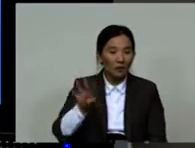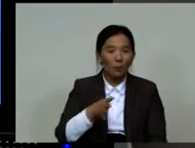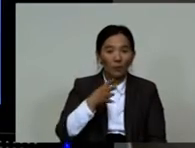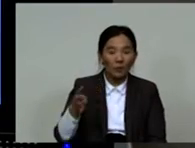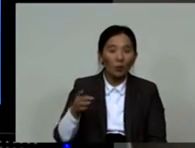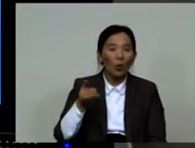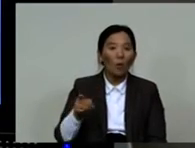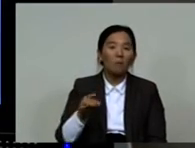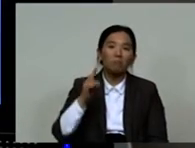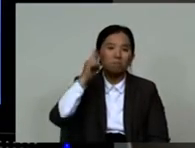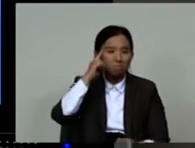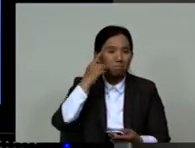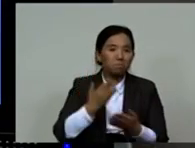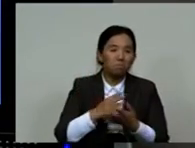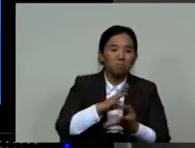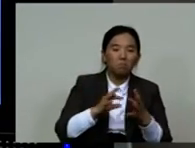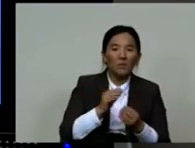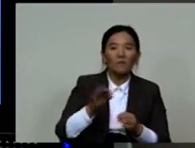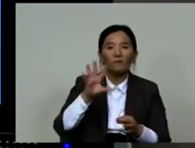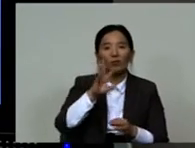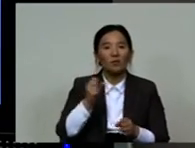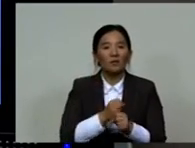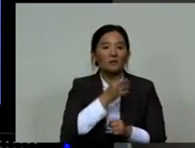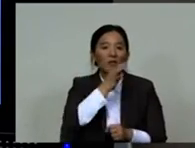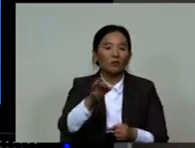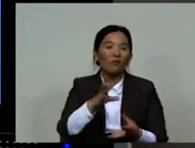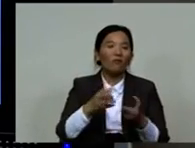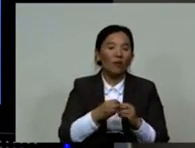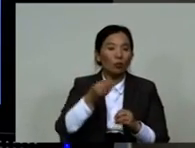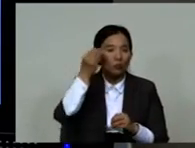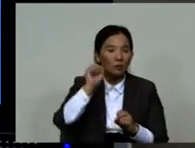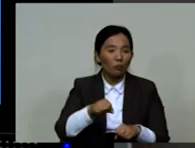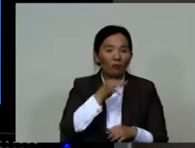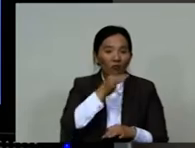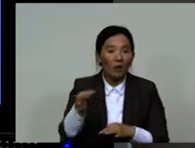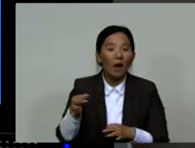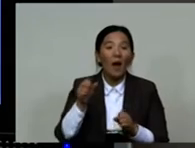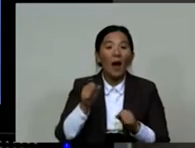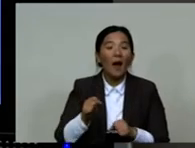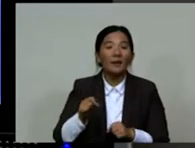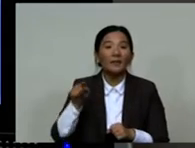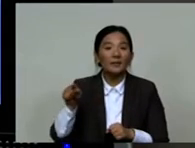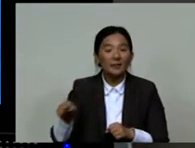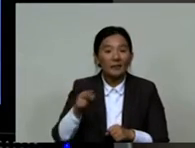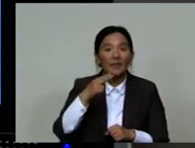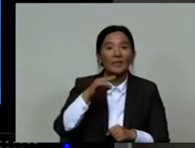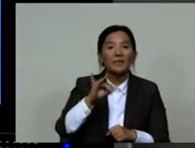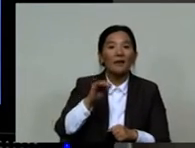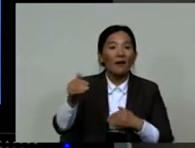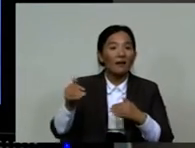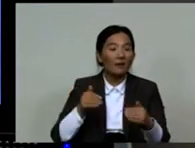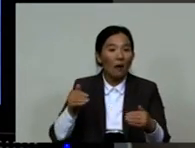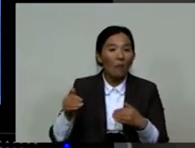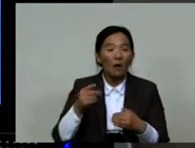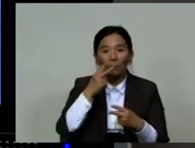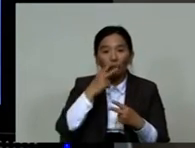он проанализирует и сделает вывод. А посмотрите, по диаграмме это наглядно все